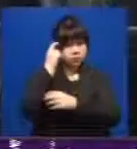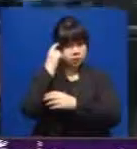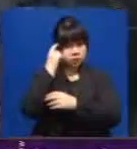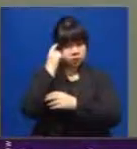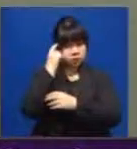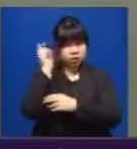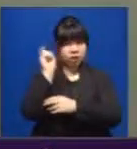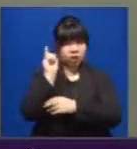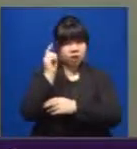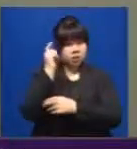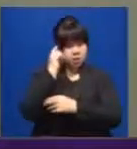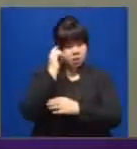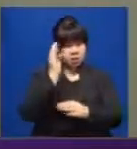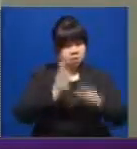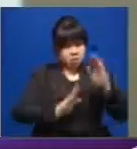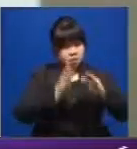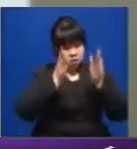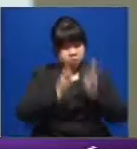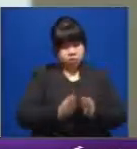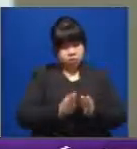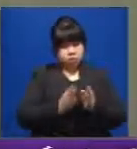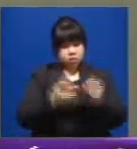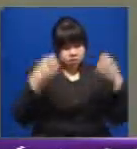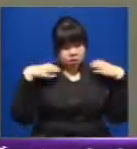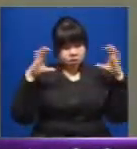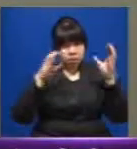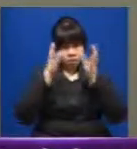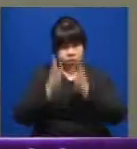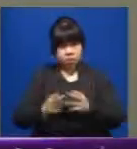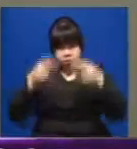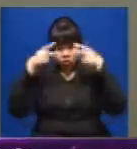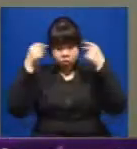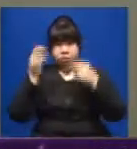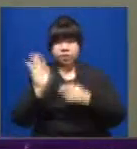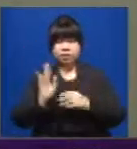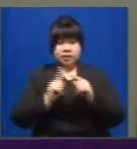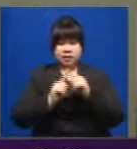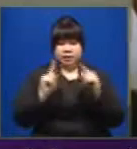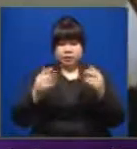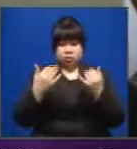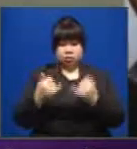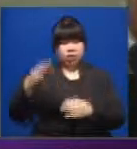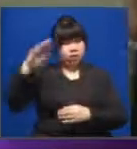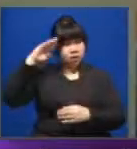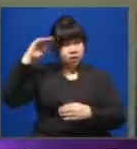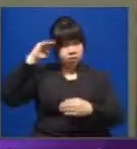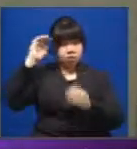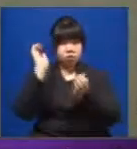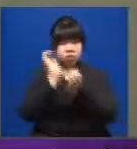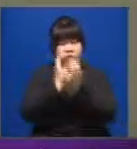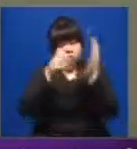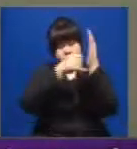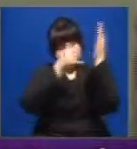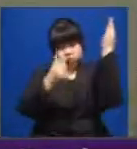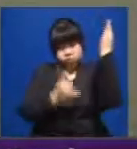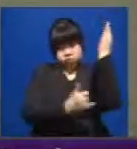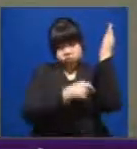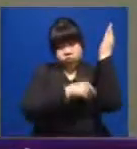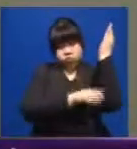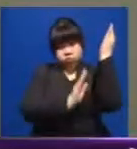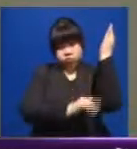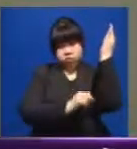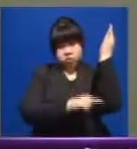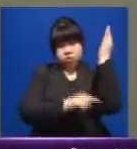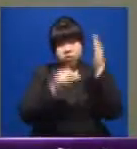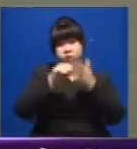ก่อเหตุเพื่อวัดกำลังเจ้าหน้าที่รัฐโดยพลเอกยุทธศาสตร์และพลตำรวจเอกประชาก็เตรียมที่จะเดินทางลงพื้นที่ภาคใต้เพื่อติดตาม